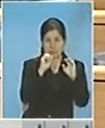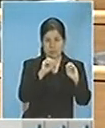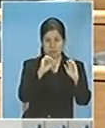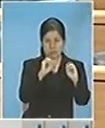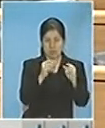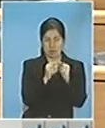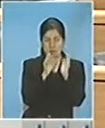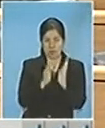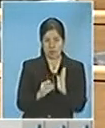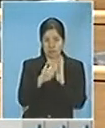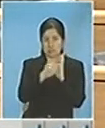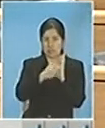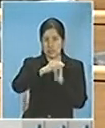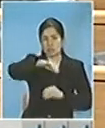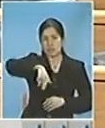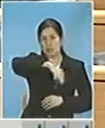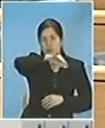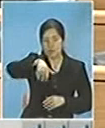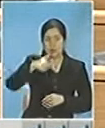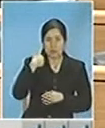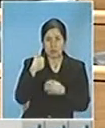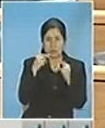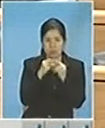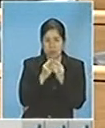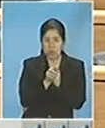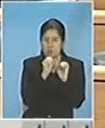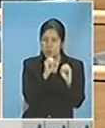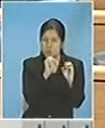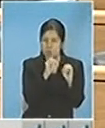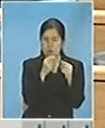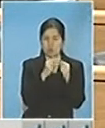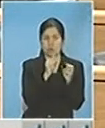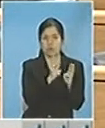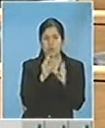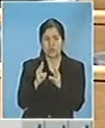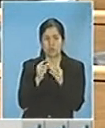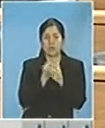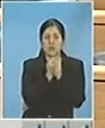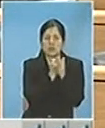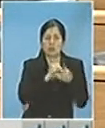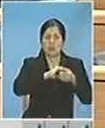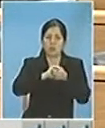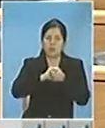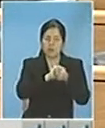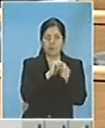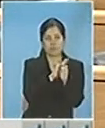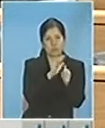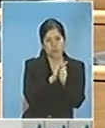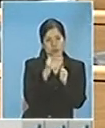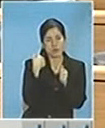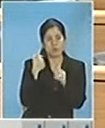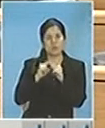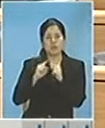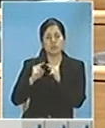คนอีสานให้รักกันให้ดูแลกันสอนทุกสถานะของความเป็นคน